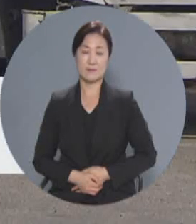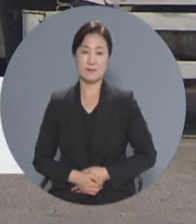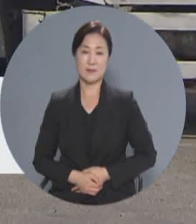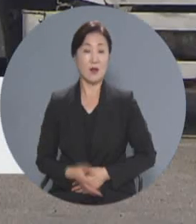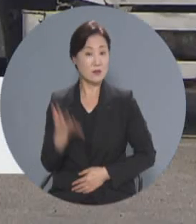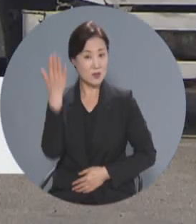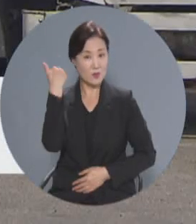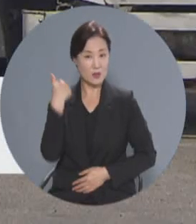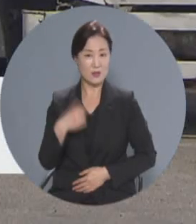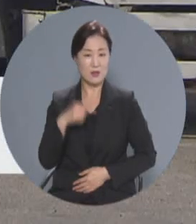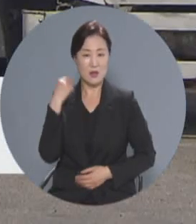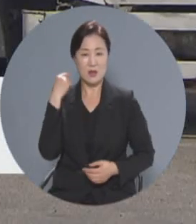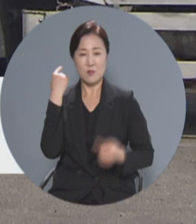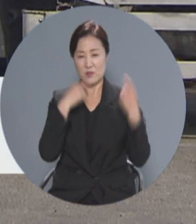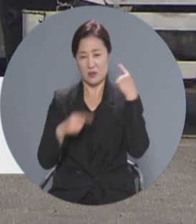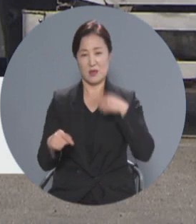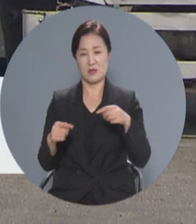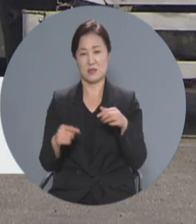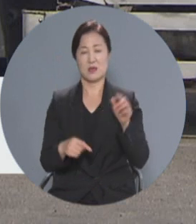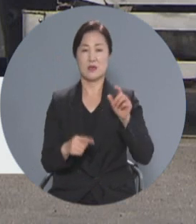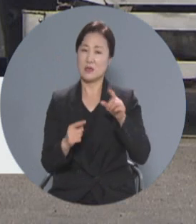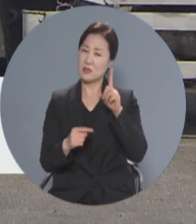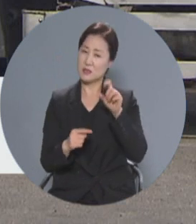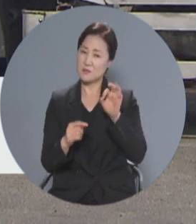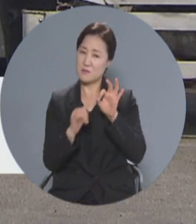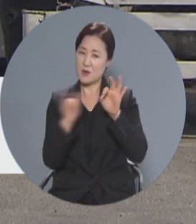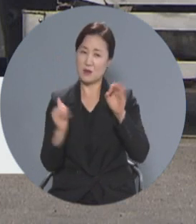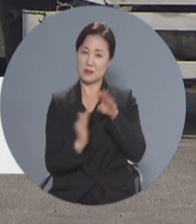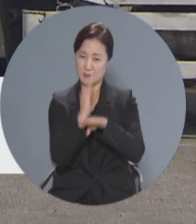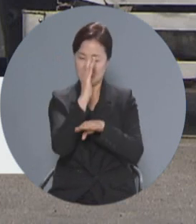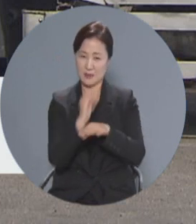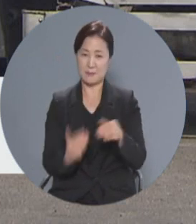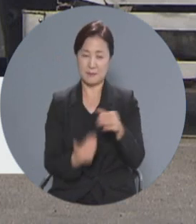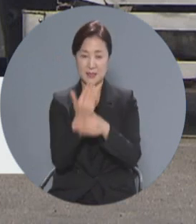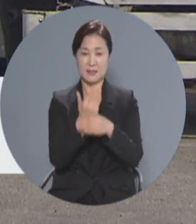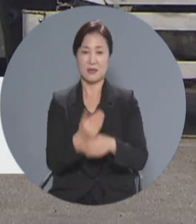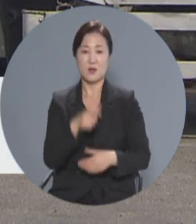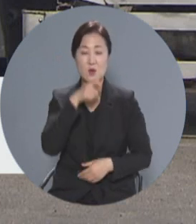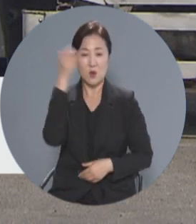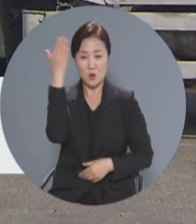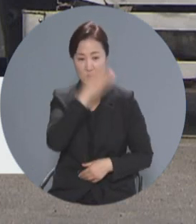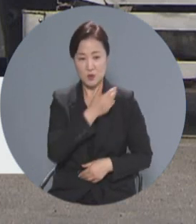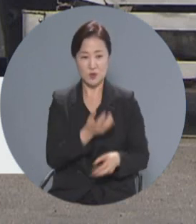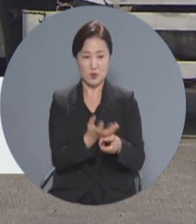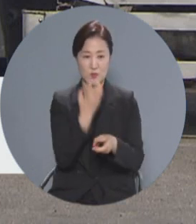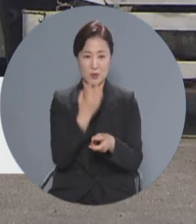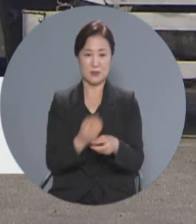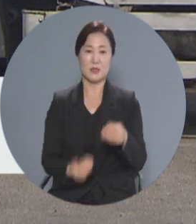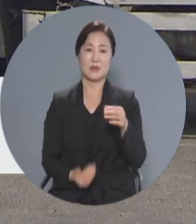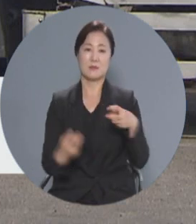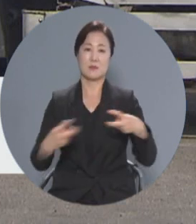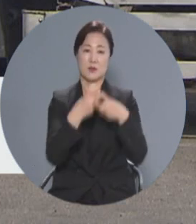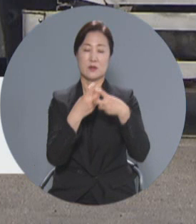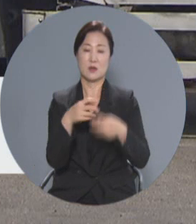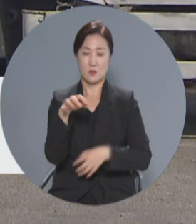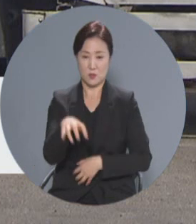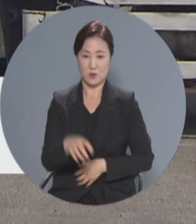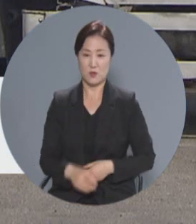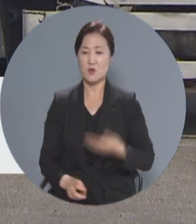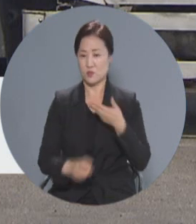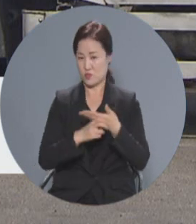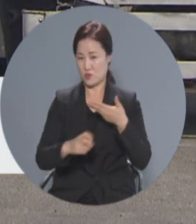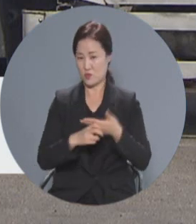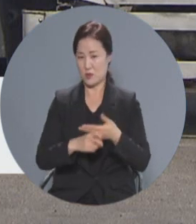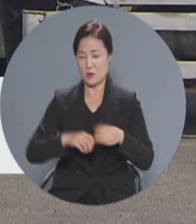얼마 전 사상자 10여 명을 낸 여수 탁송차 교통사고. 조사 결과 불법 개조된 차량은 사고 당시 적재